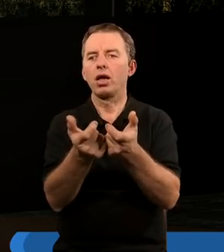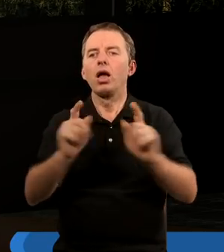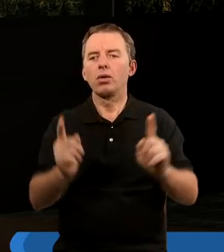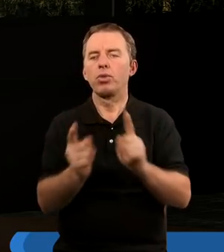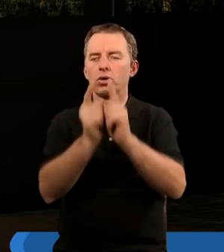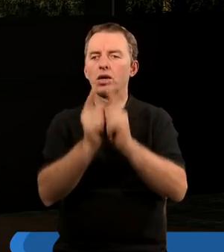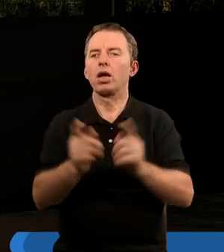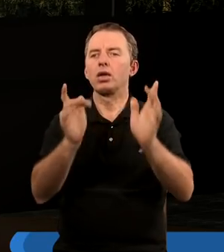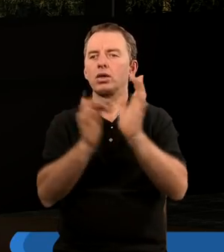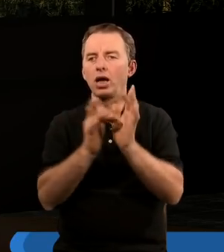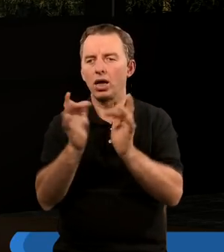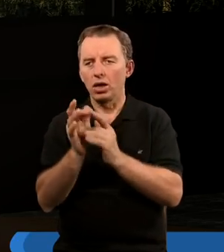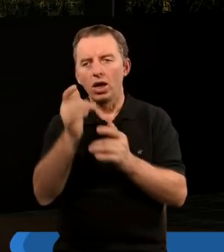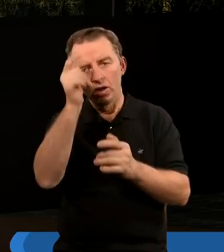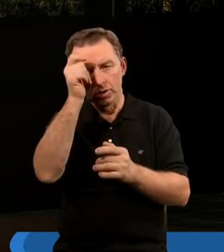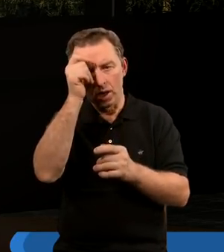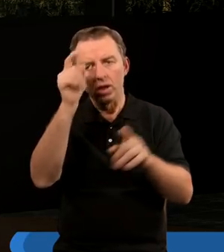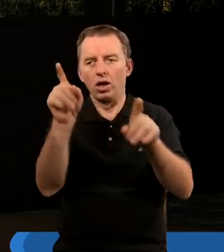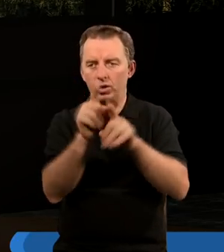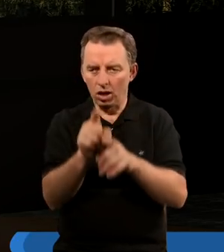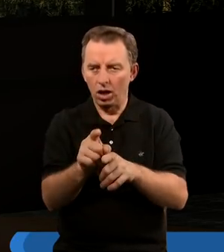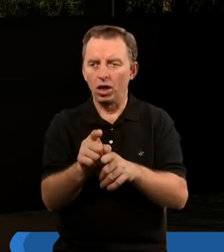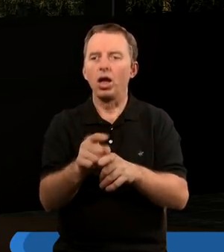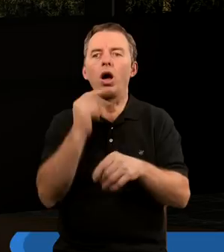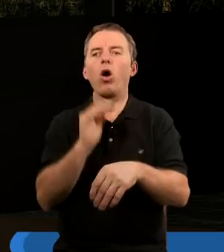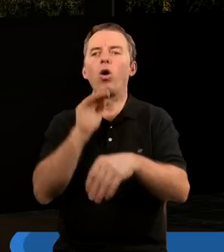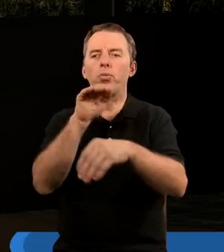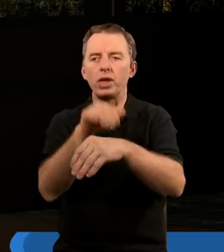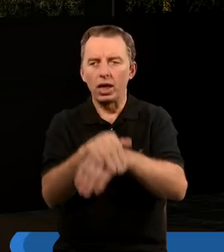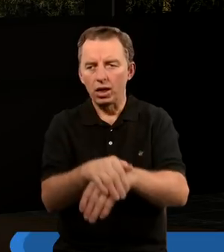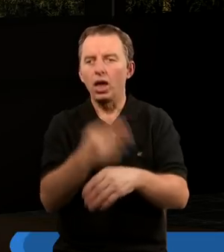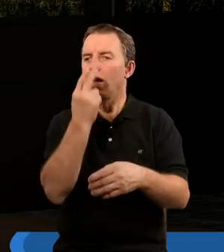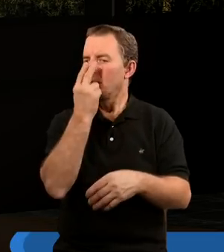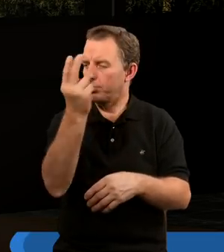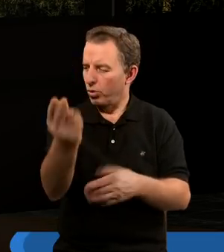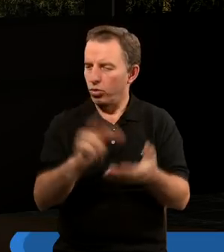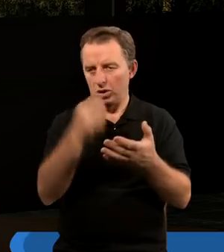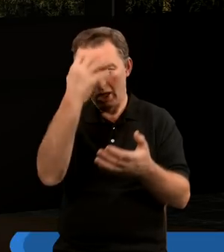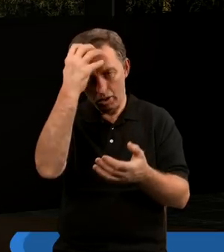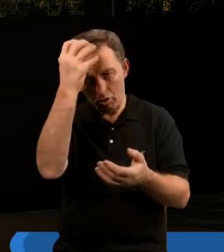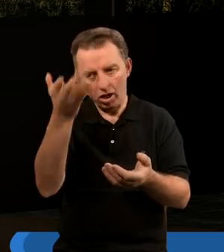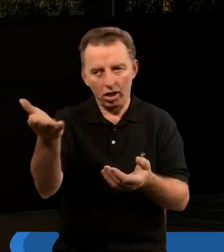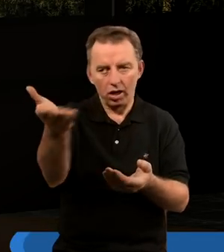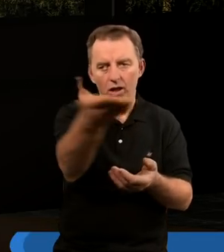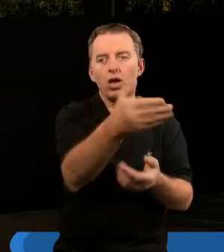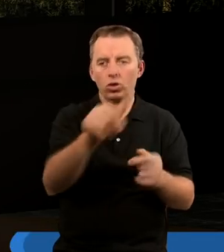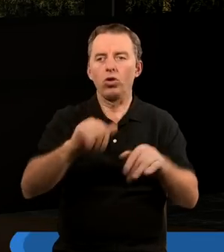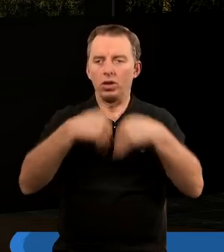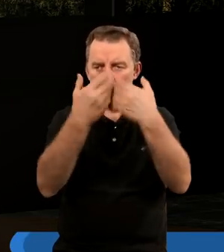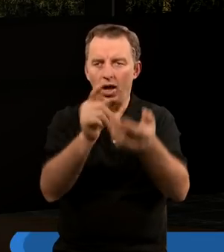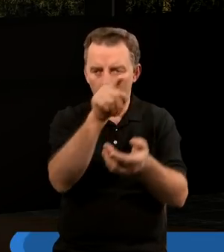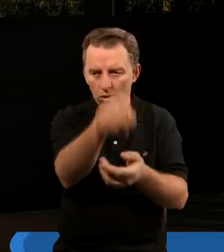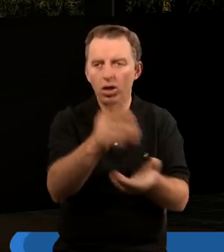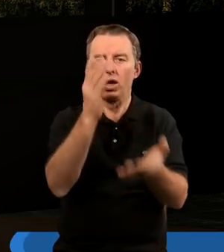spotkania z Jezusem, szatan też składa konkretną obietnicę. Spójrz na te królestwa. To wszystko dam